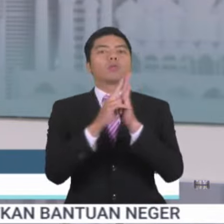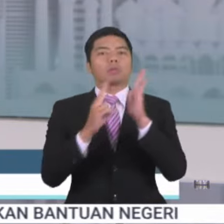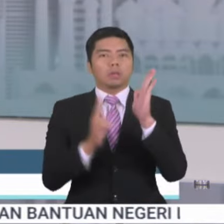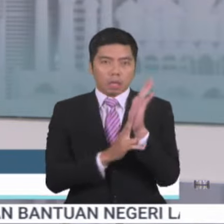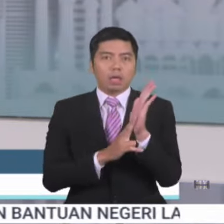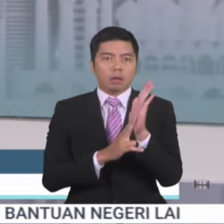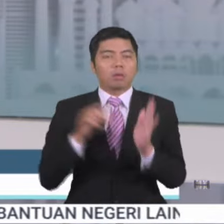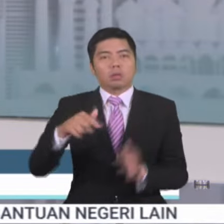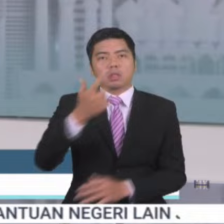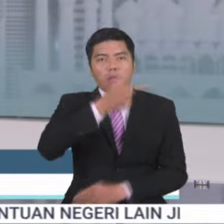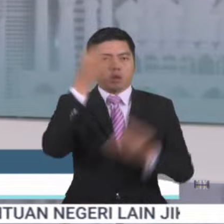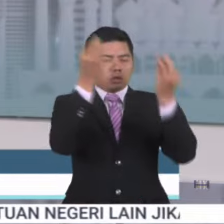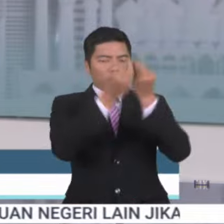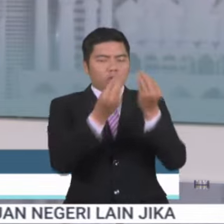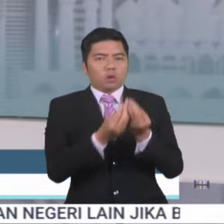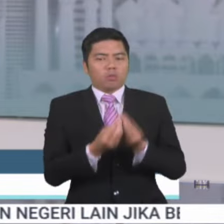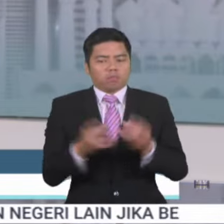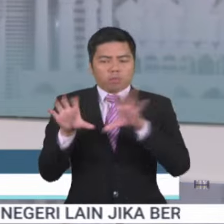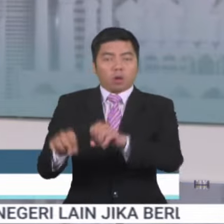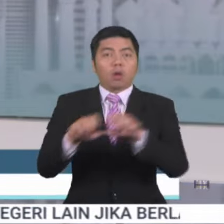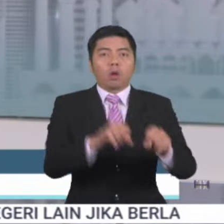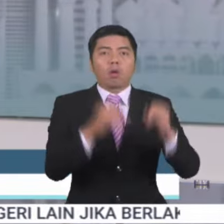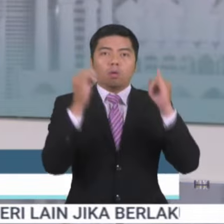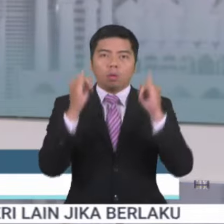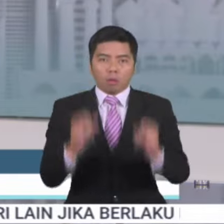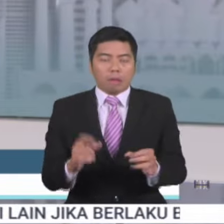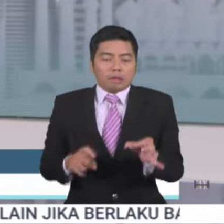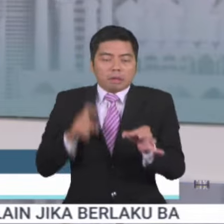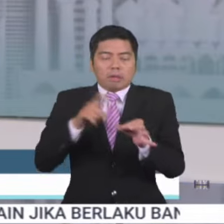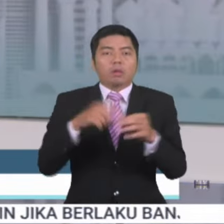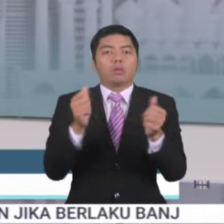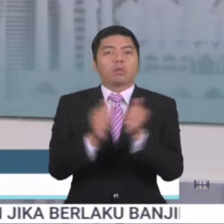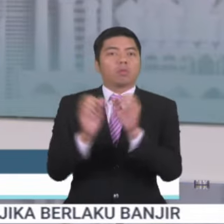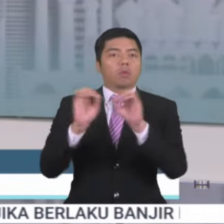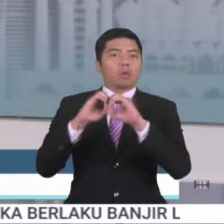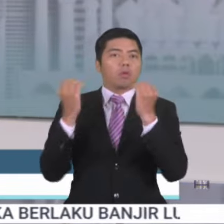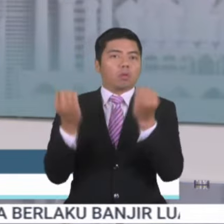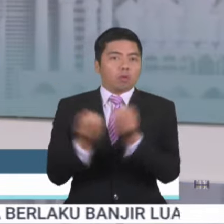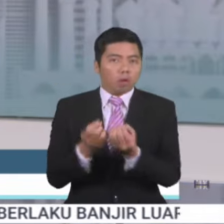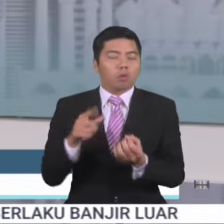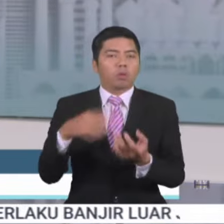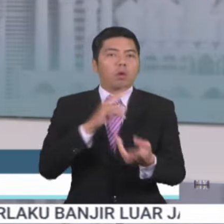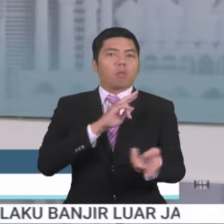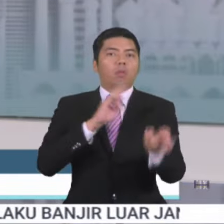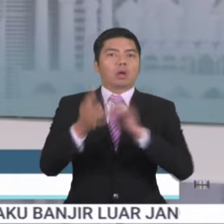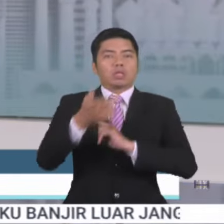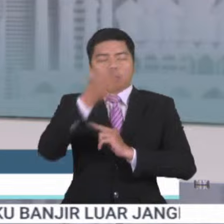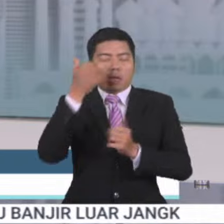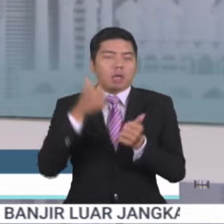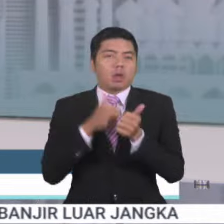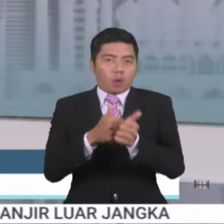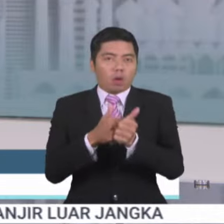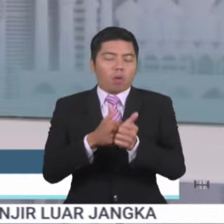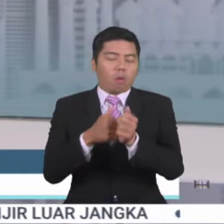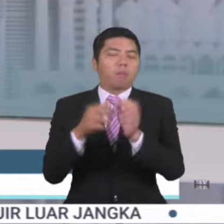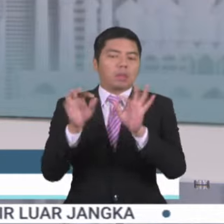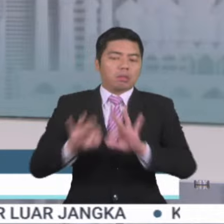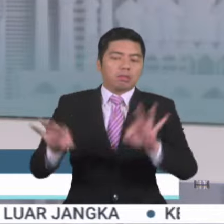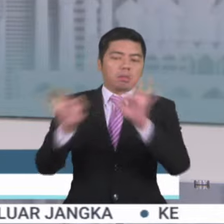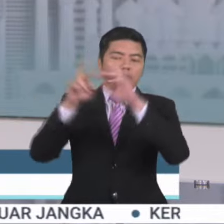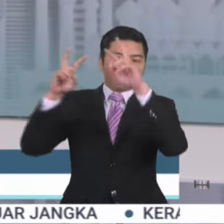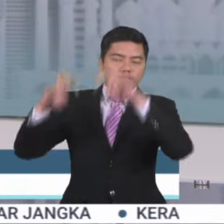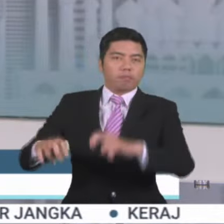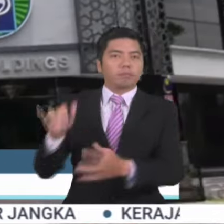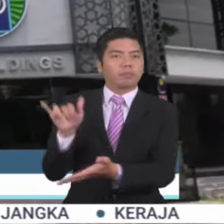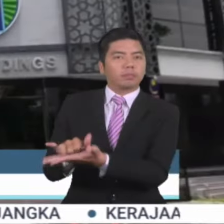undang-undang. Ini menyebabkan jumlah tangkapan individu yang dikaitkan dengan organisasi tersebut berubah mengikut keperluan siasatan.